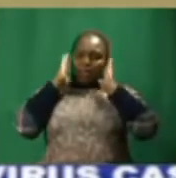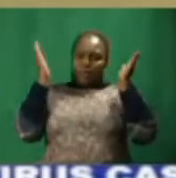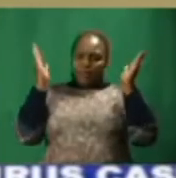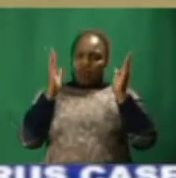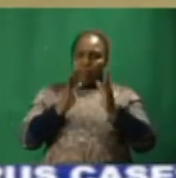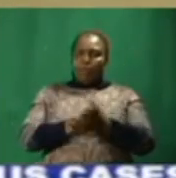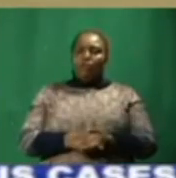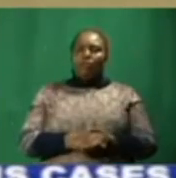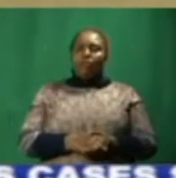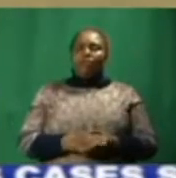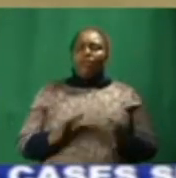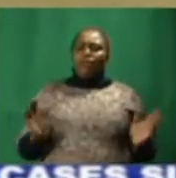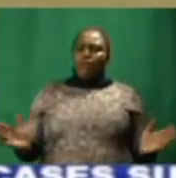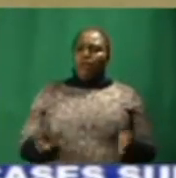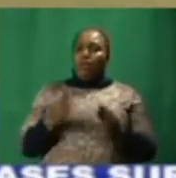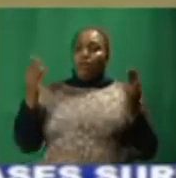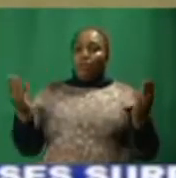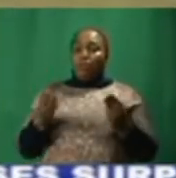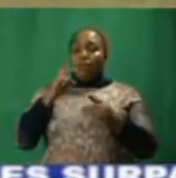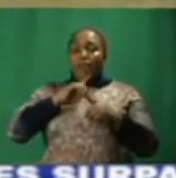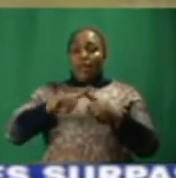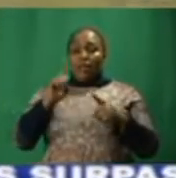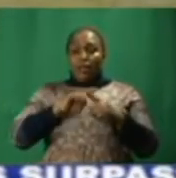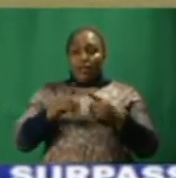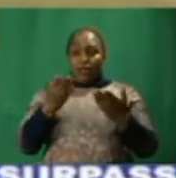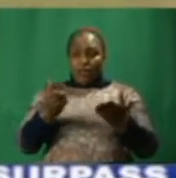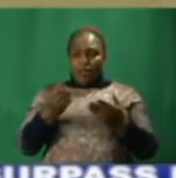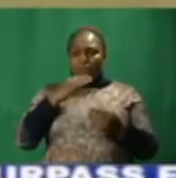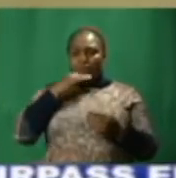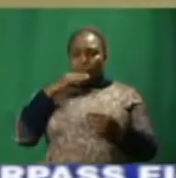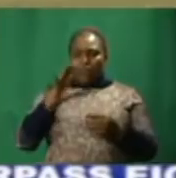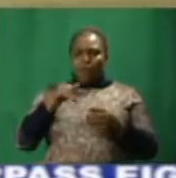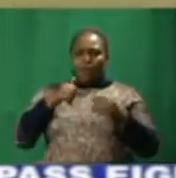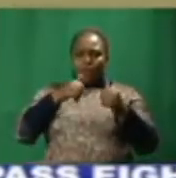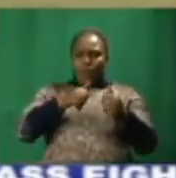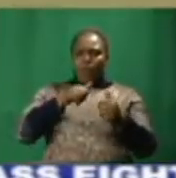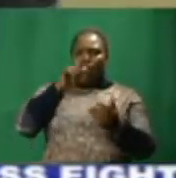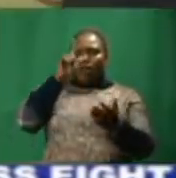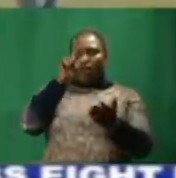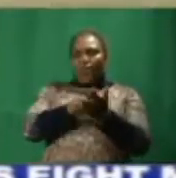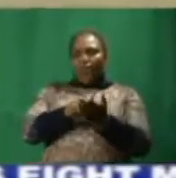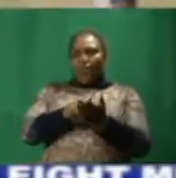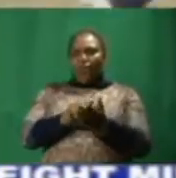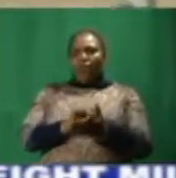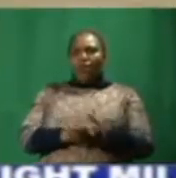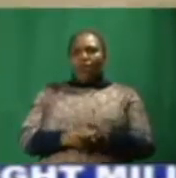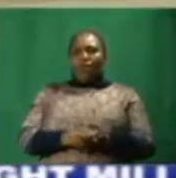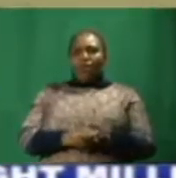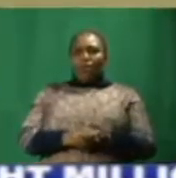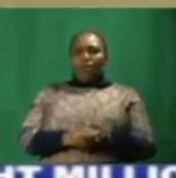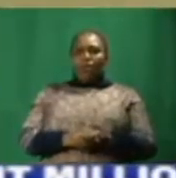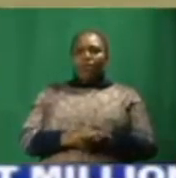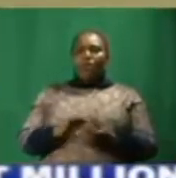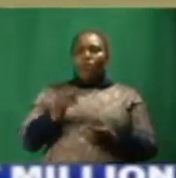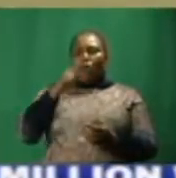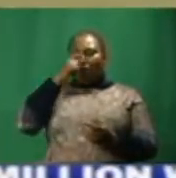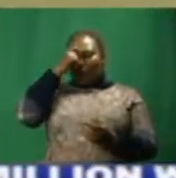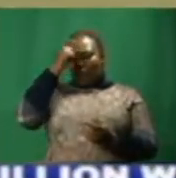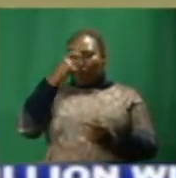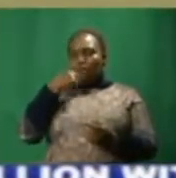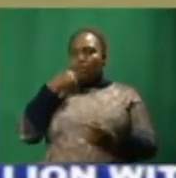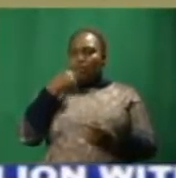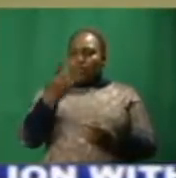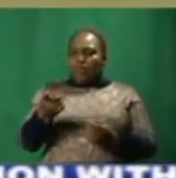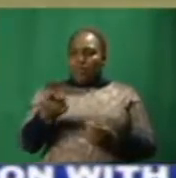sewukhuthata badlali balomdlalo ukuthi bachubeke balandzele tincumo noma ke imigomo lebekwe nguhulumende